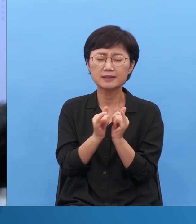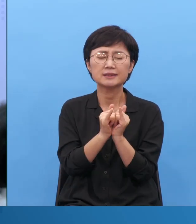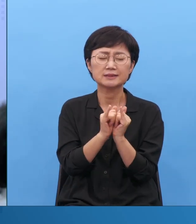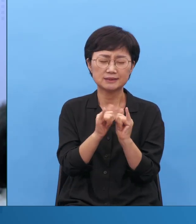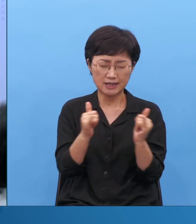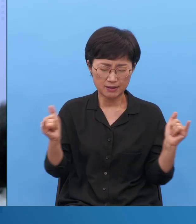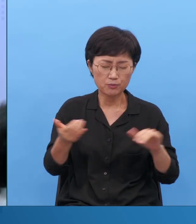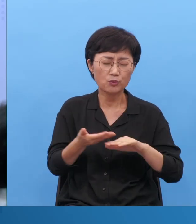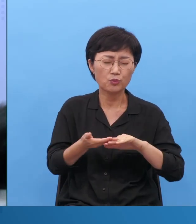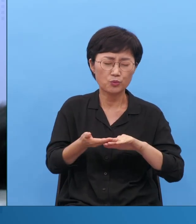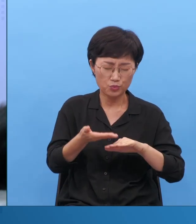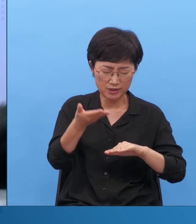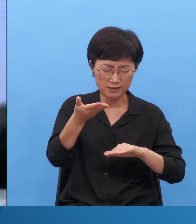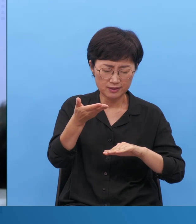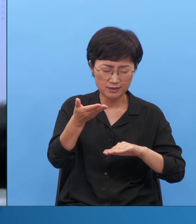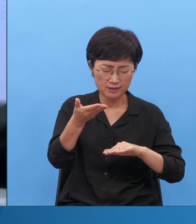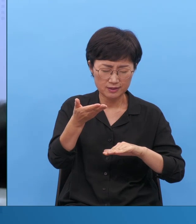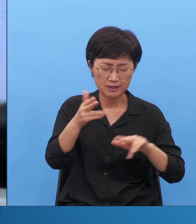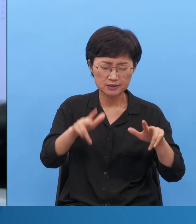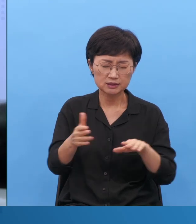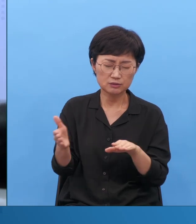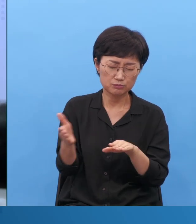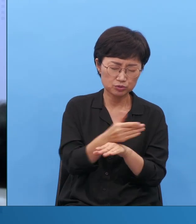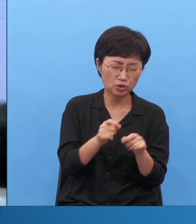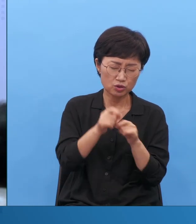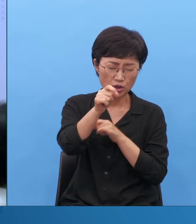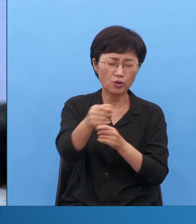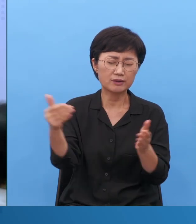of prayer who receive important answers. 지금부터